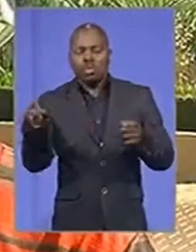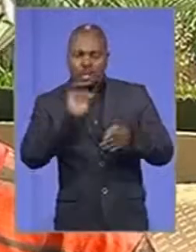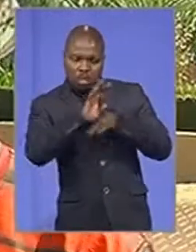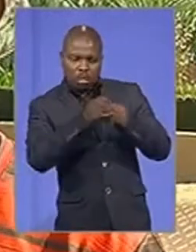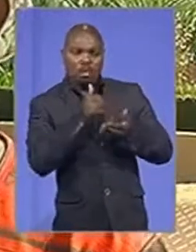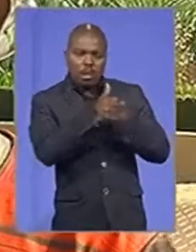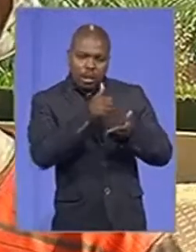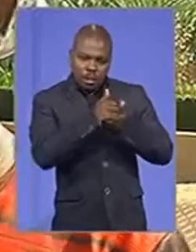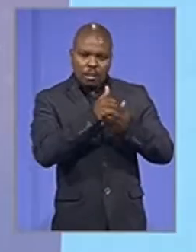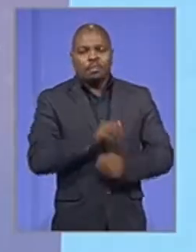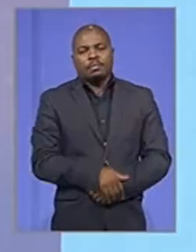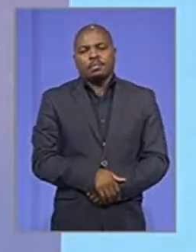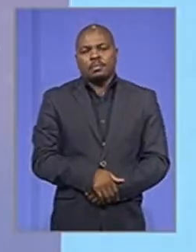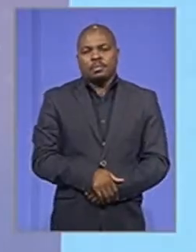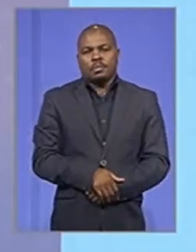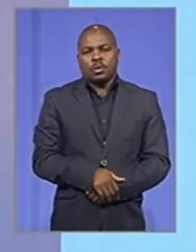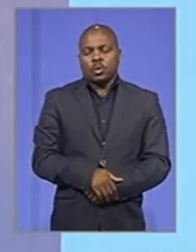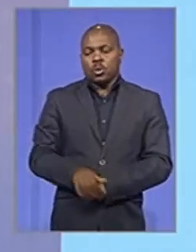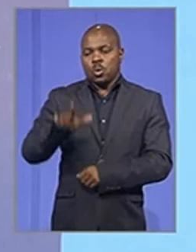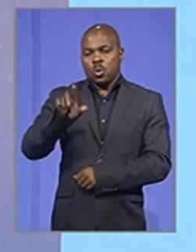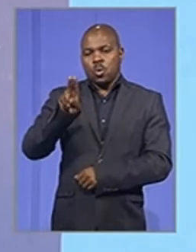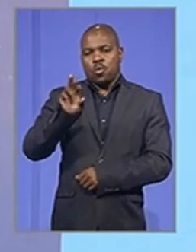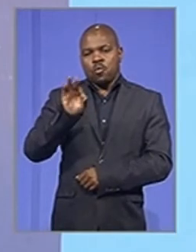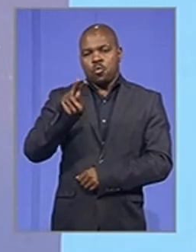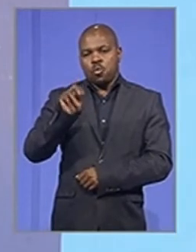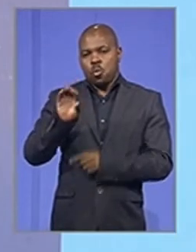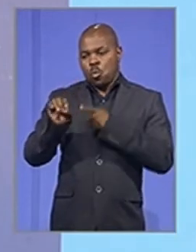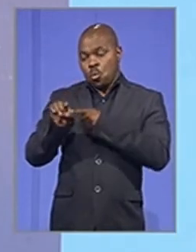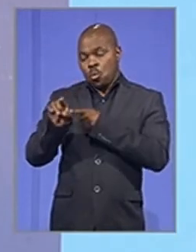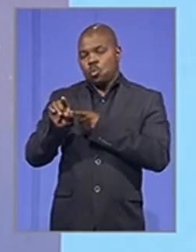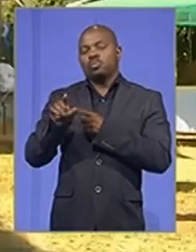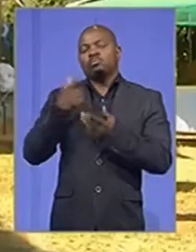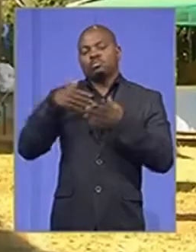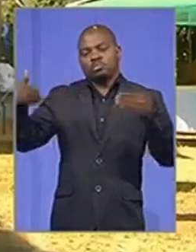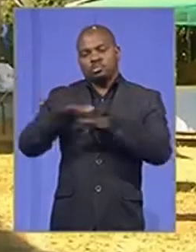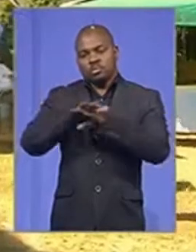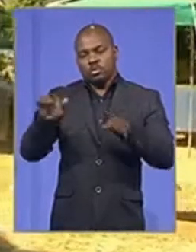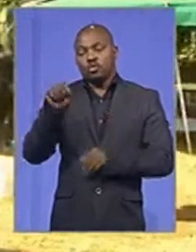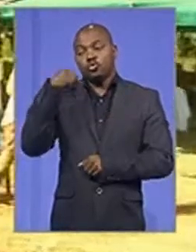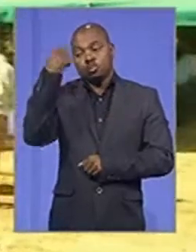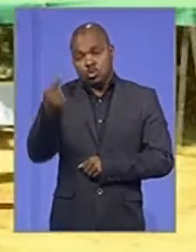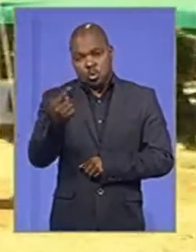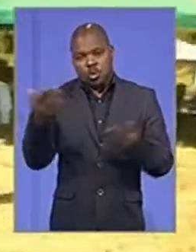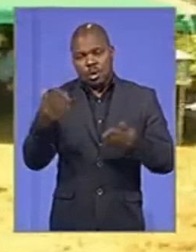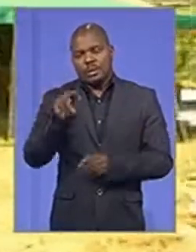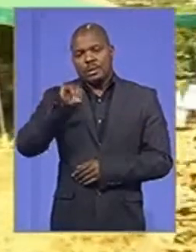mara mamotla a thagala. Lufuno Mavunga o ya go bolokwa go Sasa motsaneng wa Chirenzeni ka Njelele.